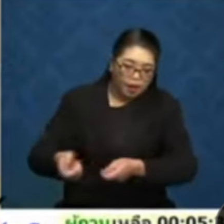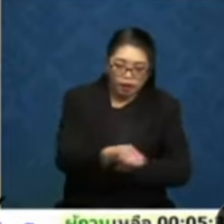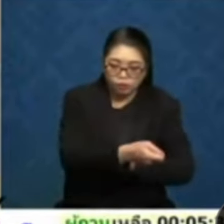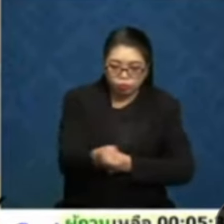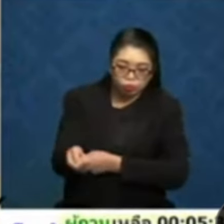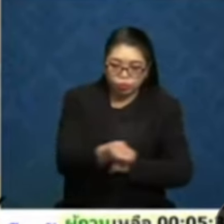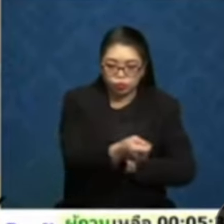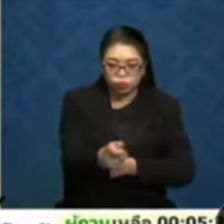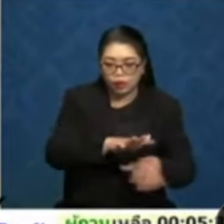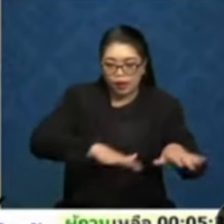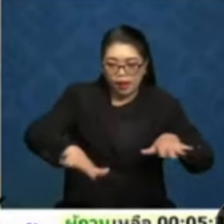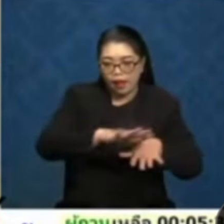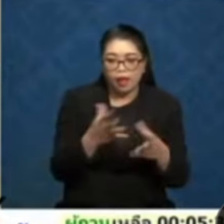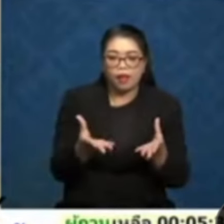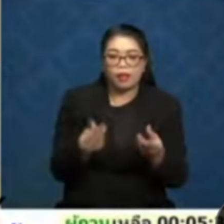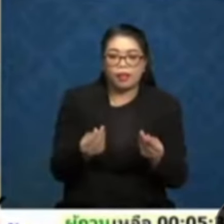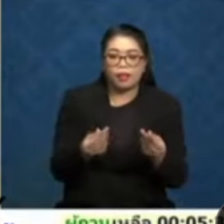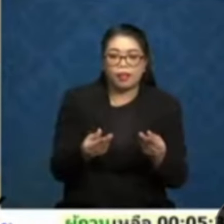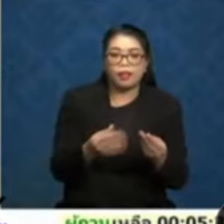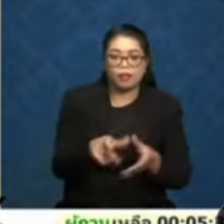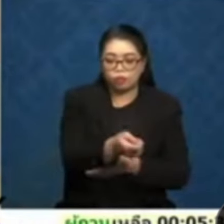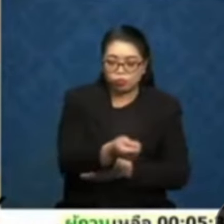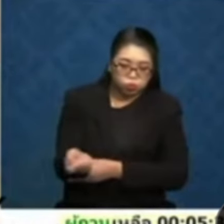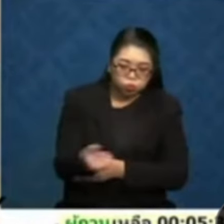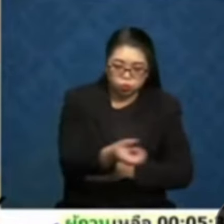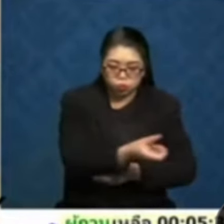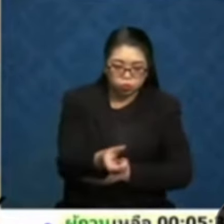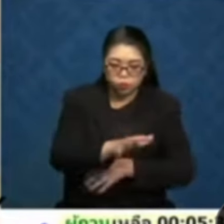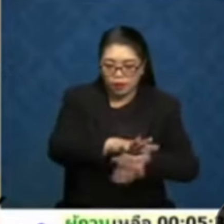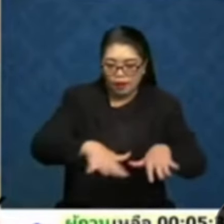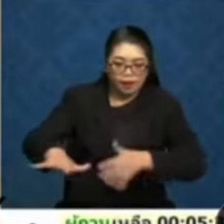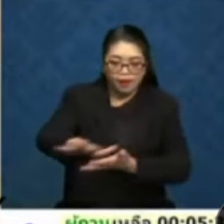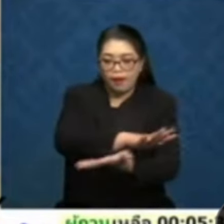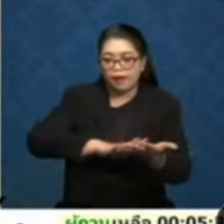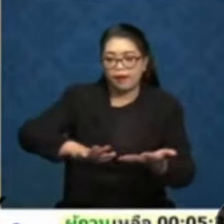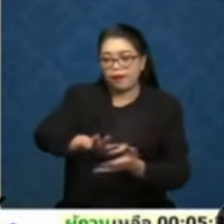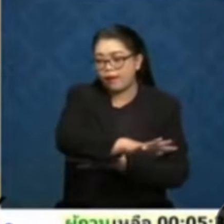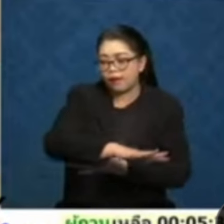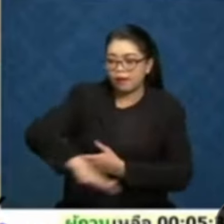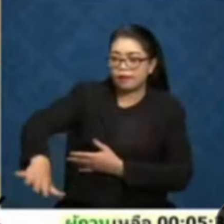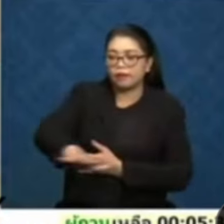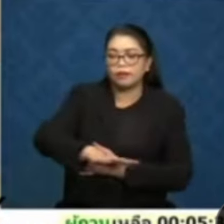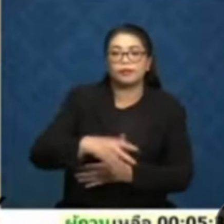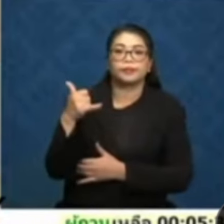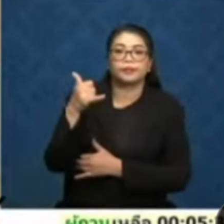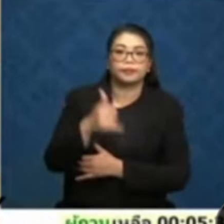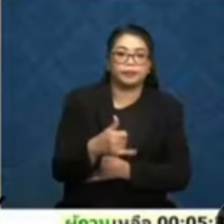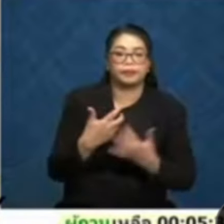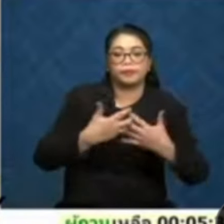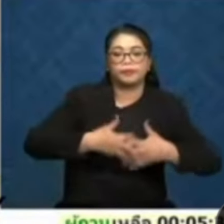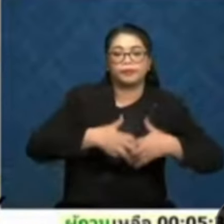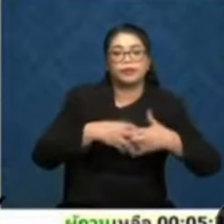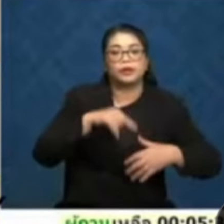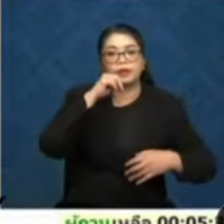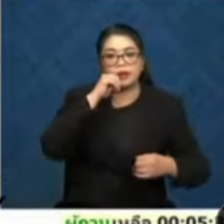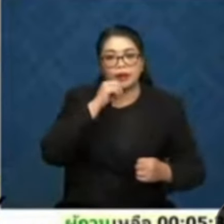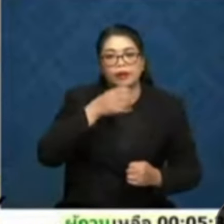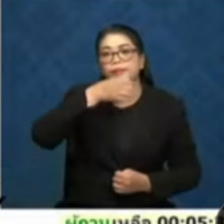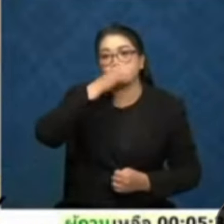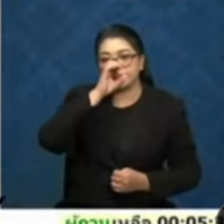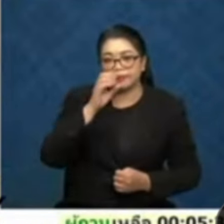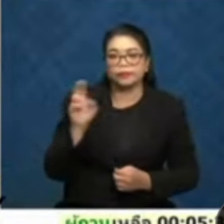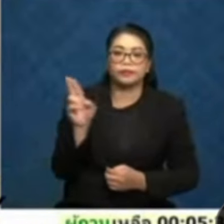โคลนดินต่างๆตอนนี้ทางการประปาส่วนภูมิภาคนะคะได้ลงไปในพื้นที่มีการผลิตน้ำเพื่อบริโภคให้